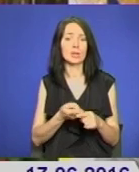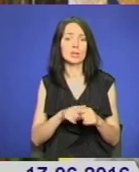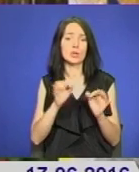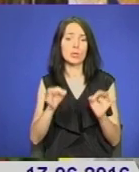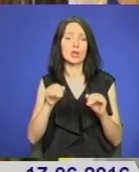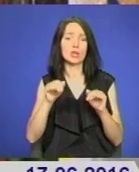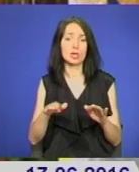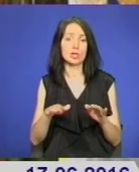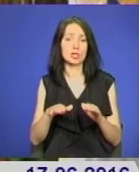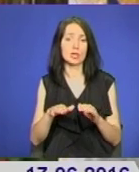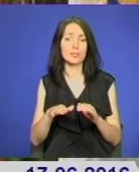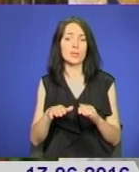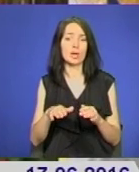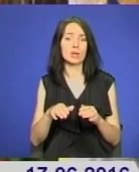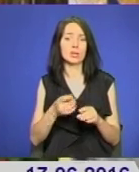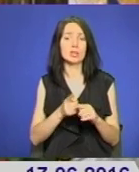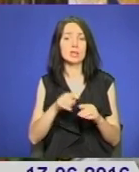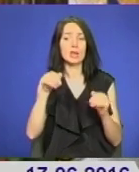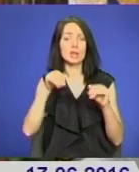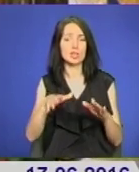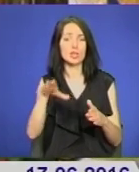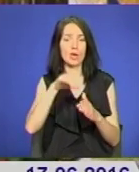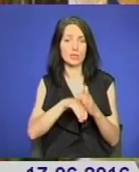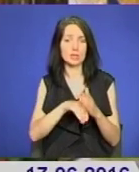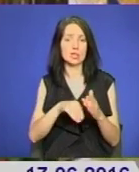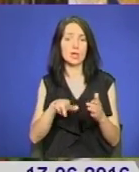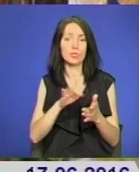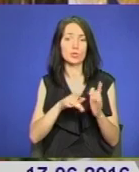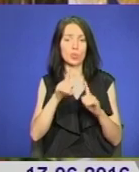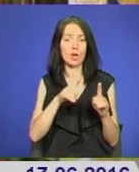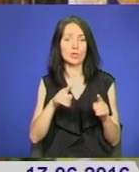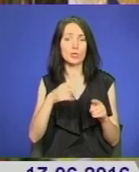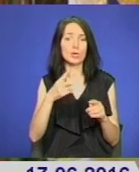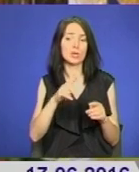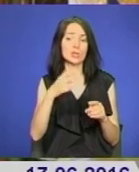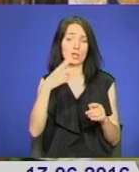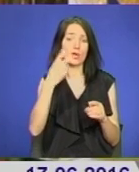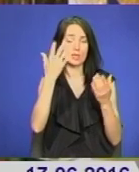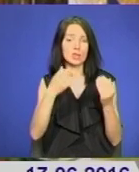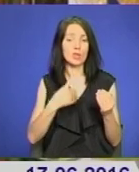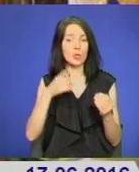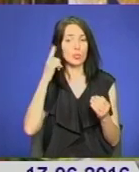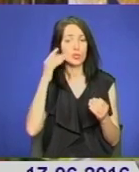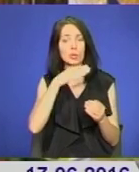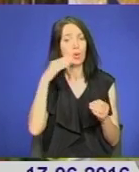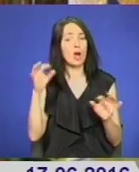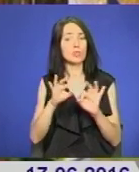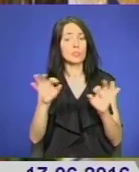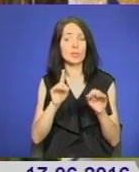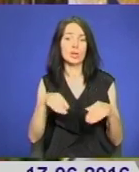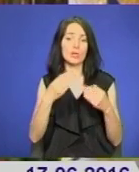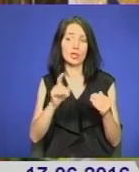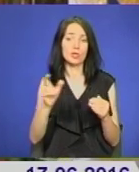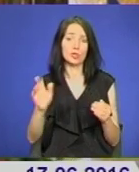відвести на сайті міської ради 20 днів. За 20 днів ми почули чимало коментарів, які давали тернополяни. Було спілкування депутатів на